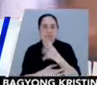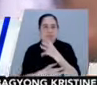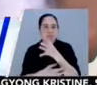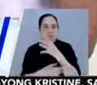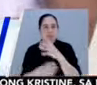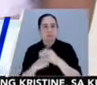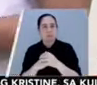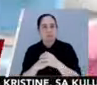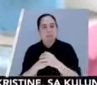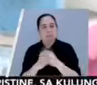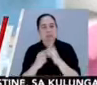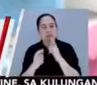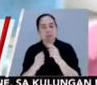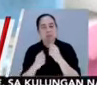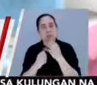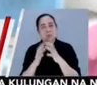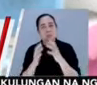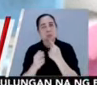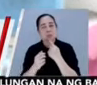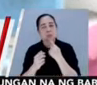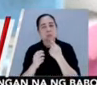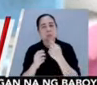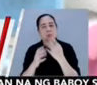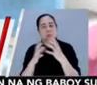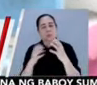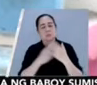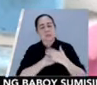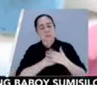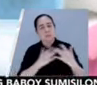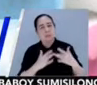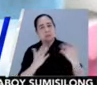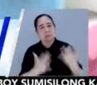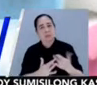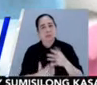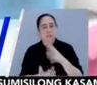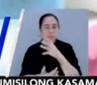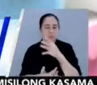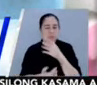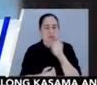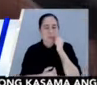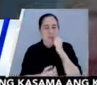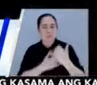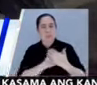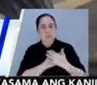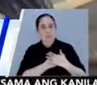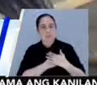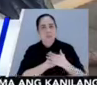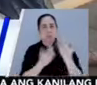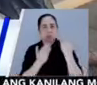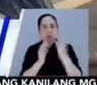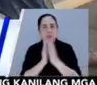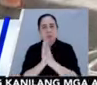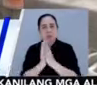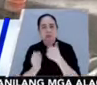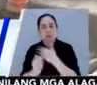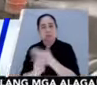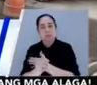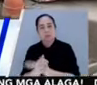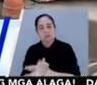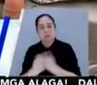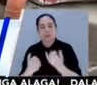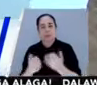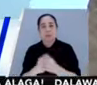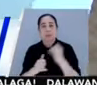po nawala siya talaga palagi pong nasa puso namin siya Sana ipagdasal niya po yung anak namin na huling araw na rin ang